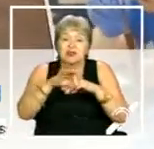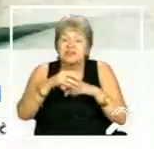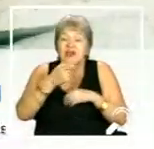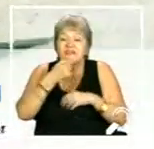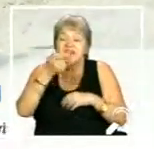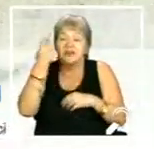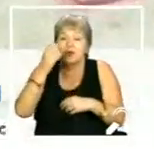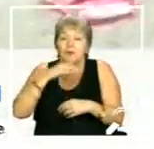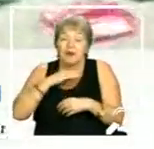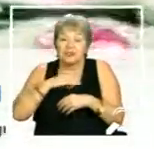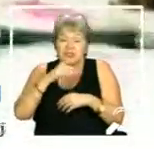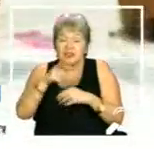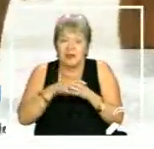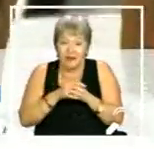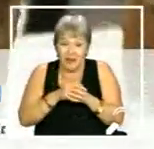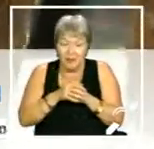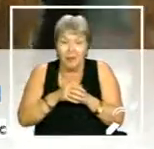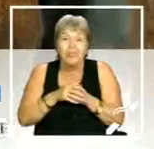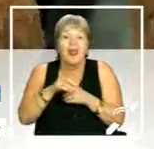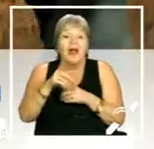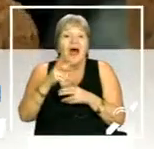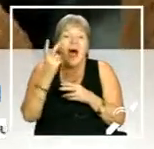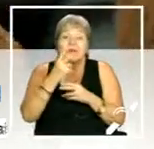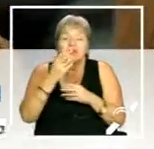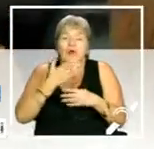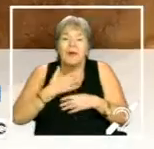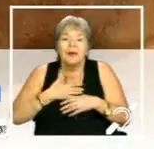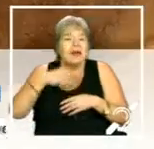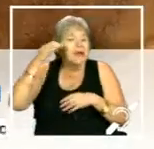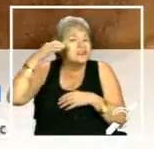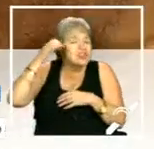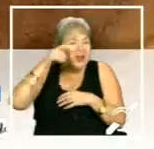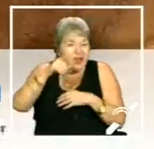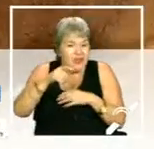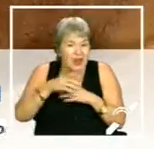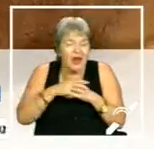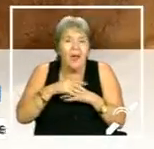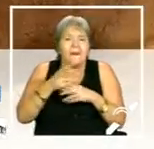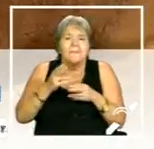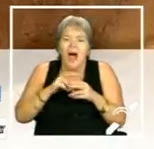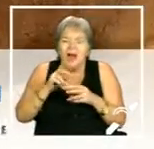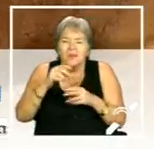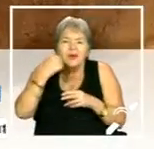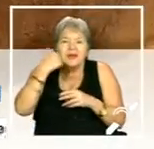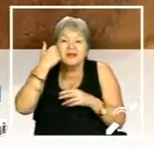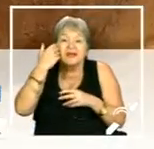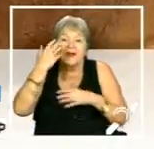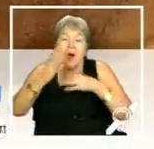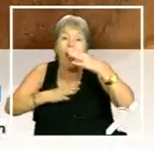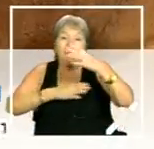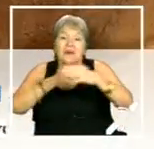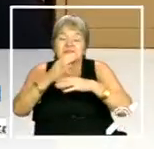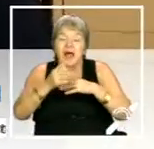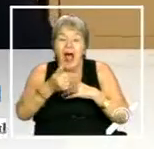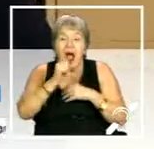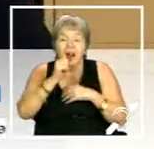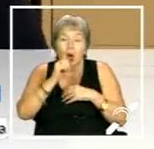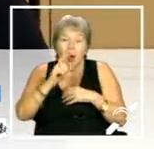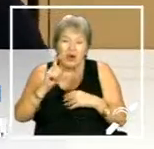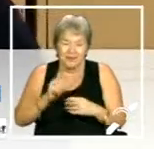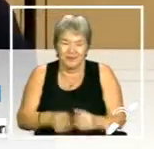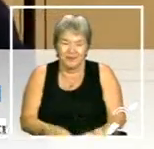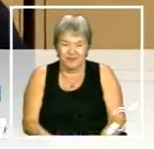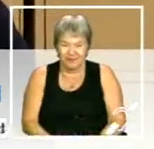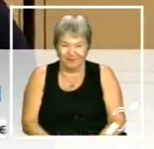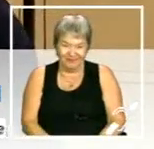fostului președinte american. Celor doi le plăceau mult cireșele, mai ales atunci când erau amestecate cu alcool. The total bottle count